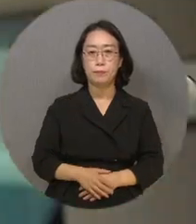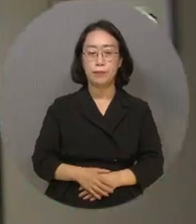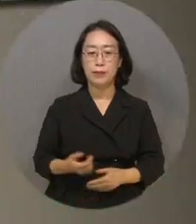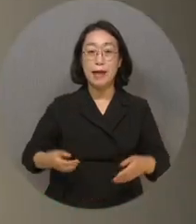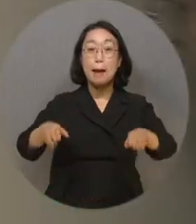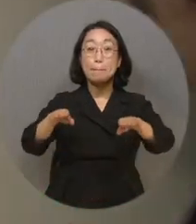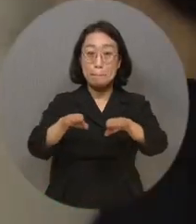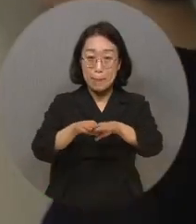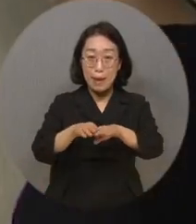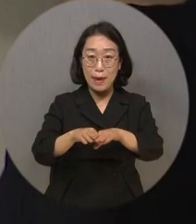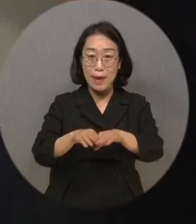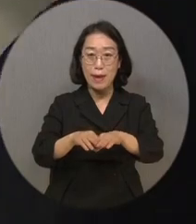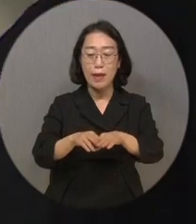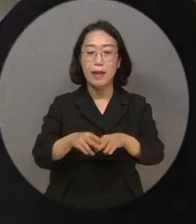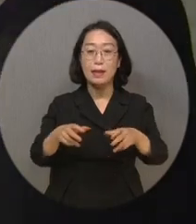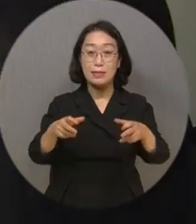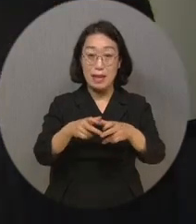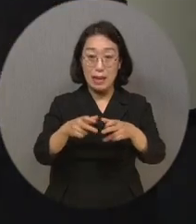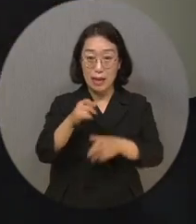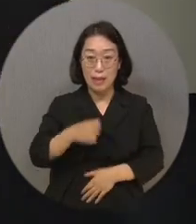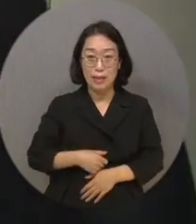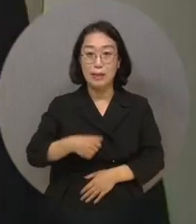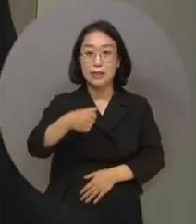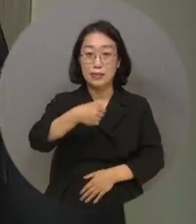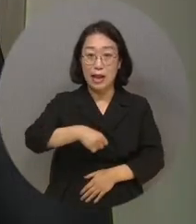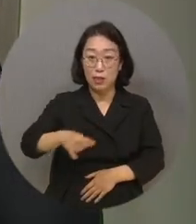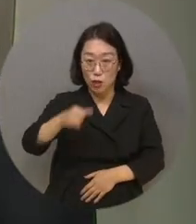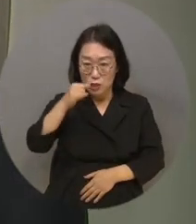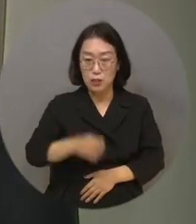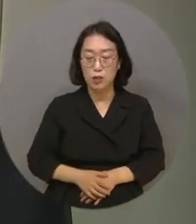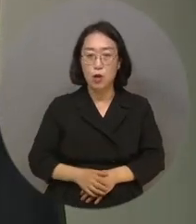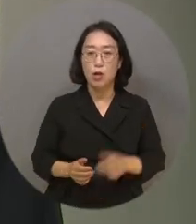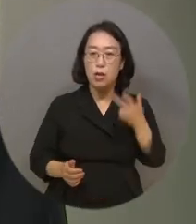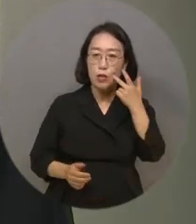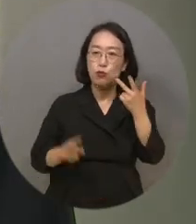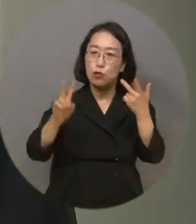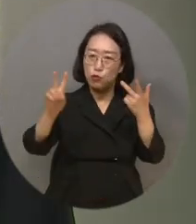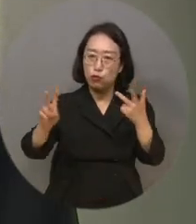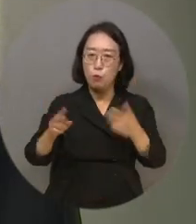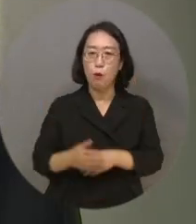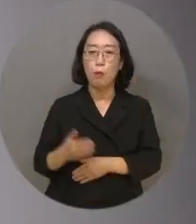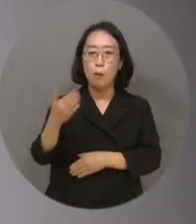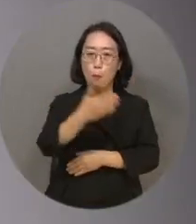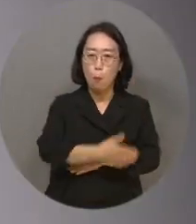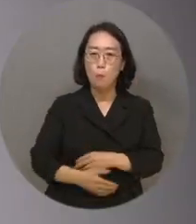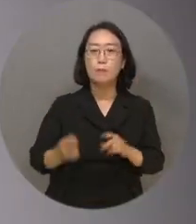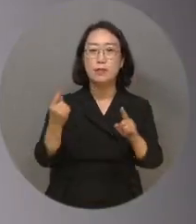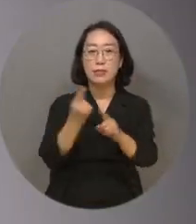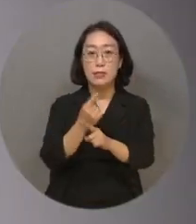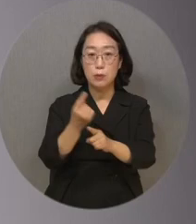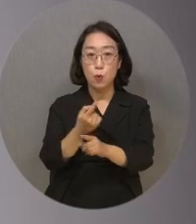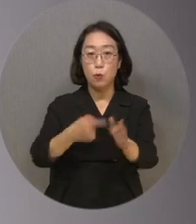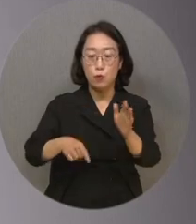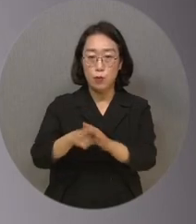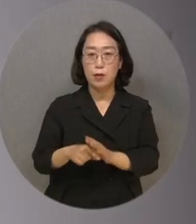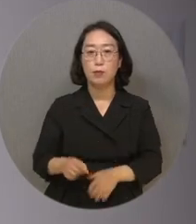자폐성 장애 자녀를 둔 노연경 씨. 일주일에 두 번 자녀의 감각통합 치료를 위해 이곳